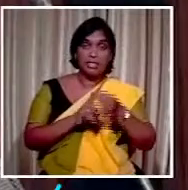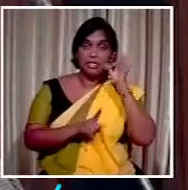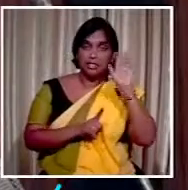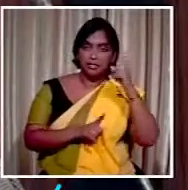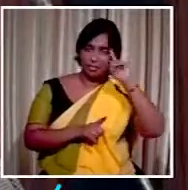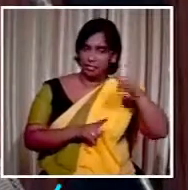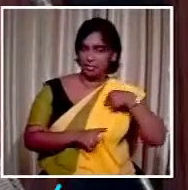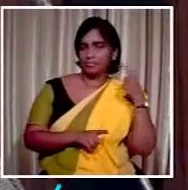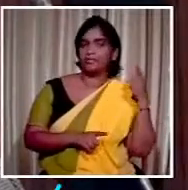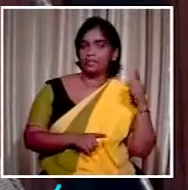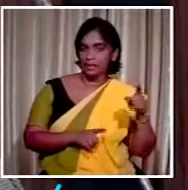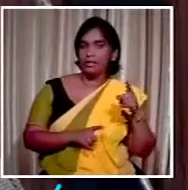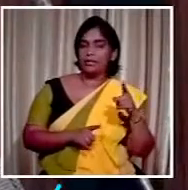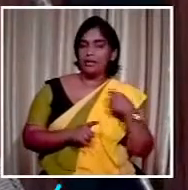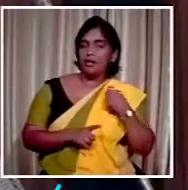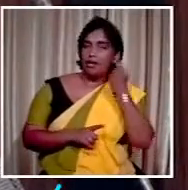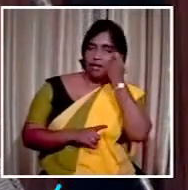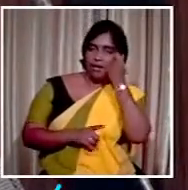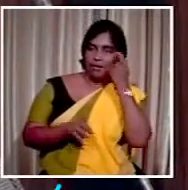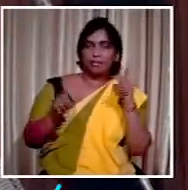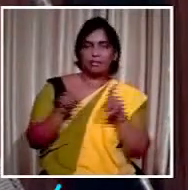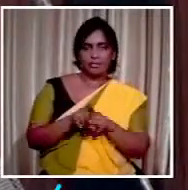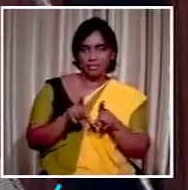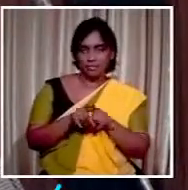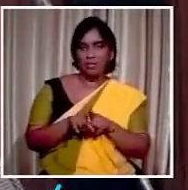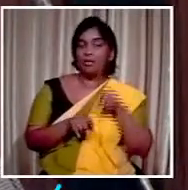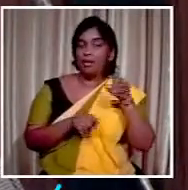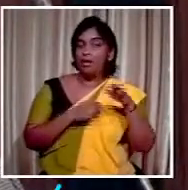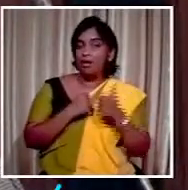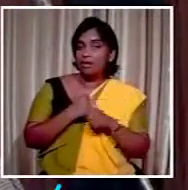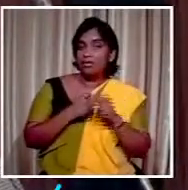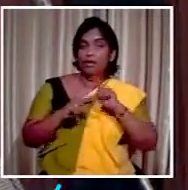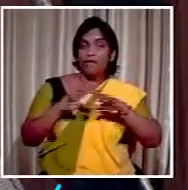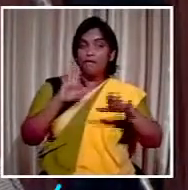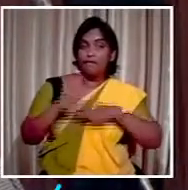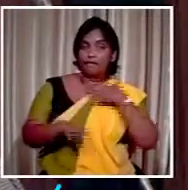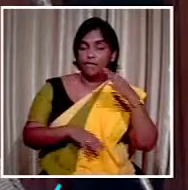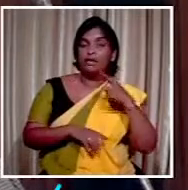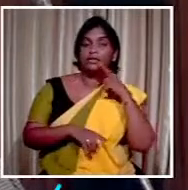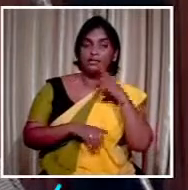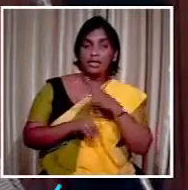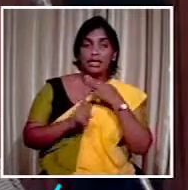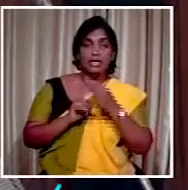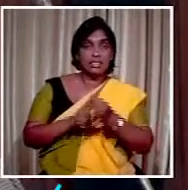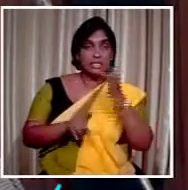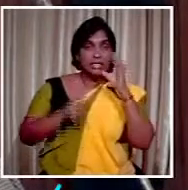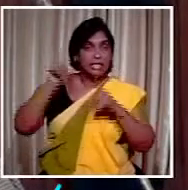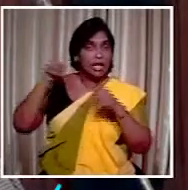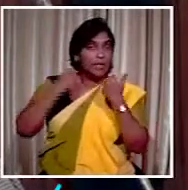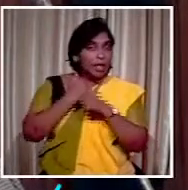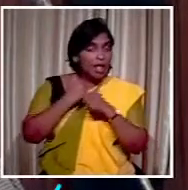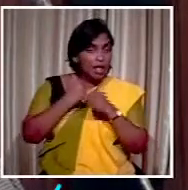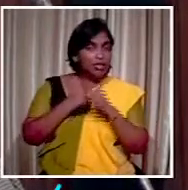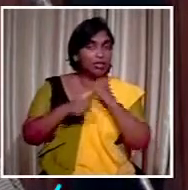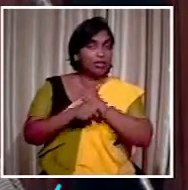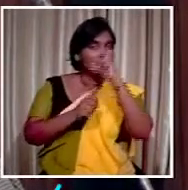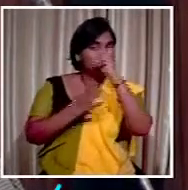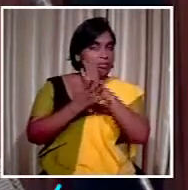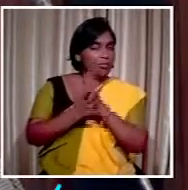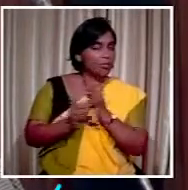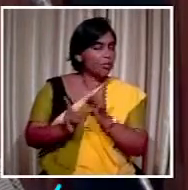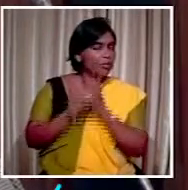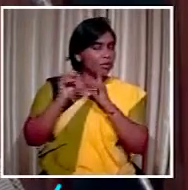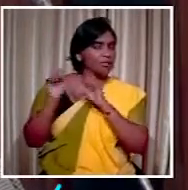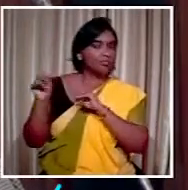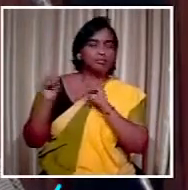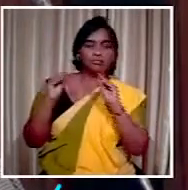umanawata, etumage sankalpaye uda, meka haduwe Franse Charles de Gaulle janadi petituma hadapu aandu krama vyavasthawata